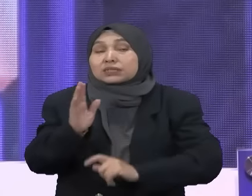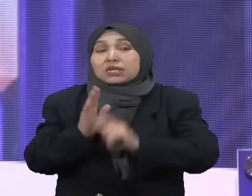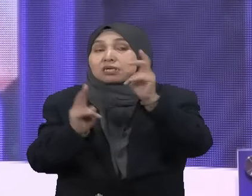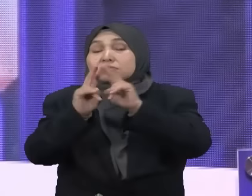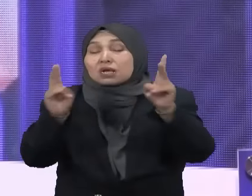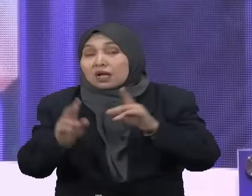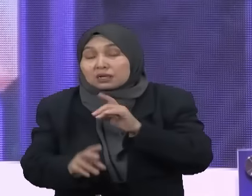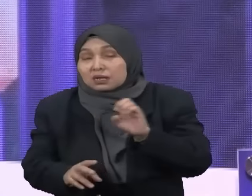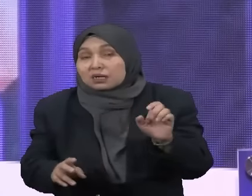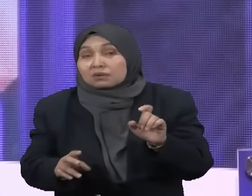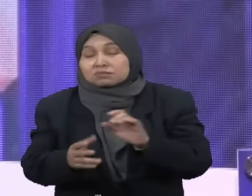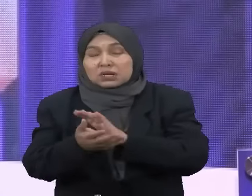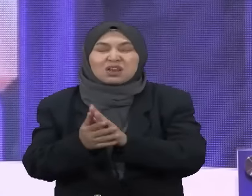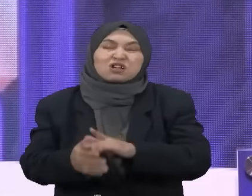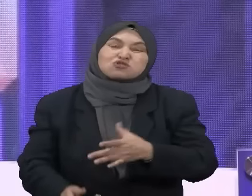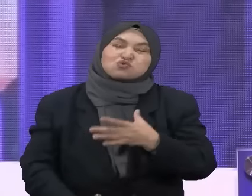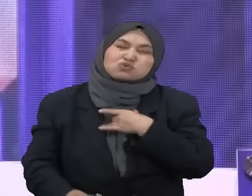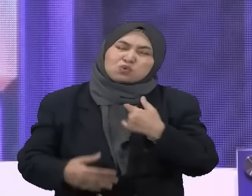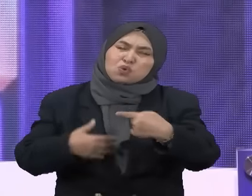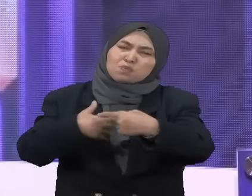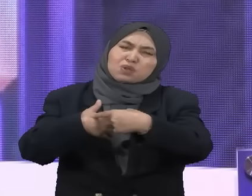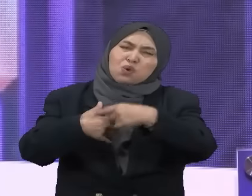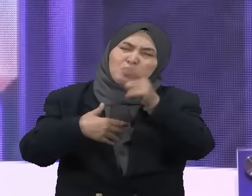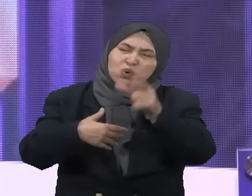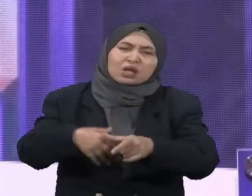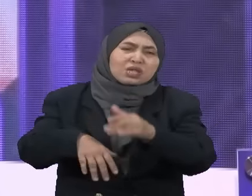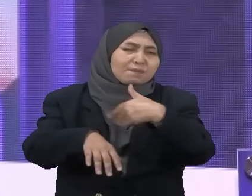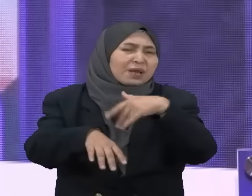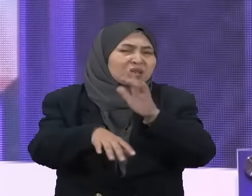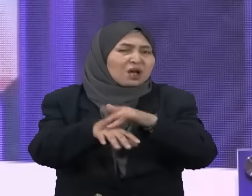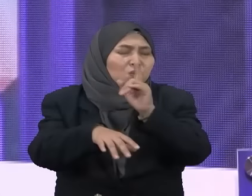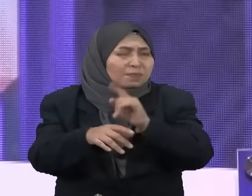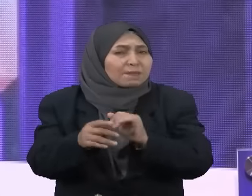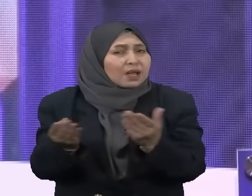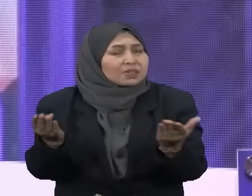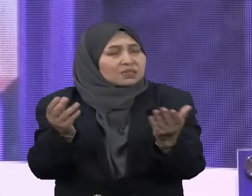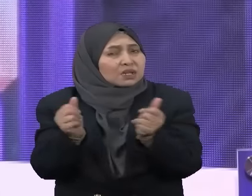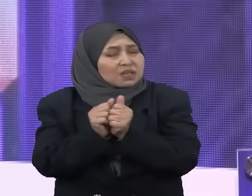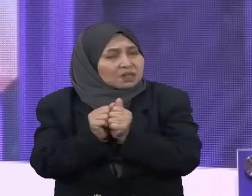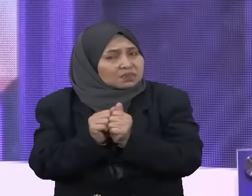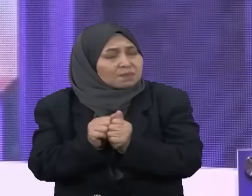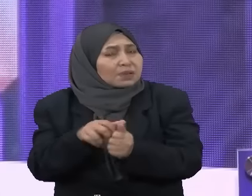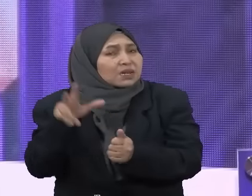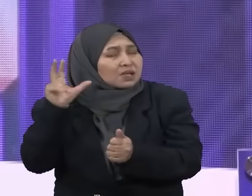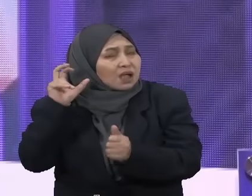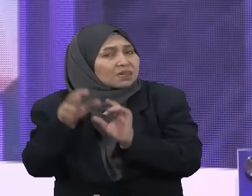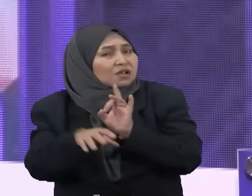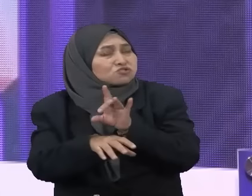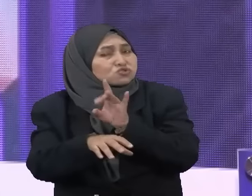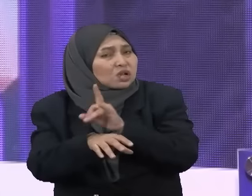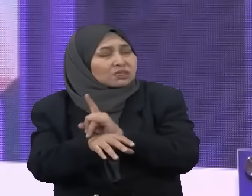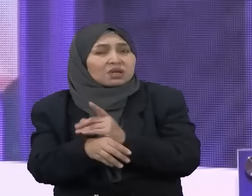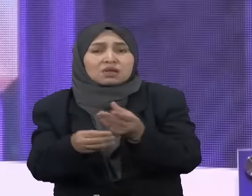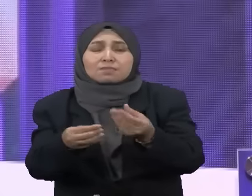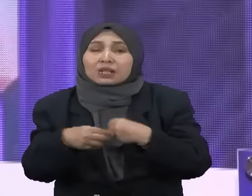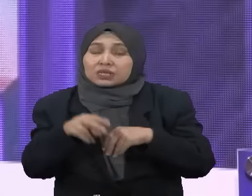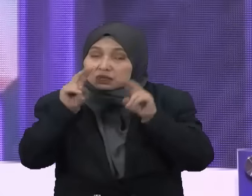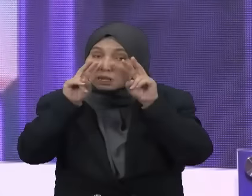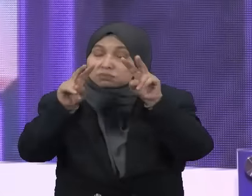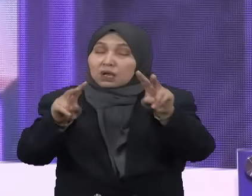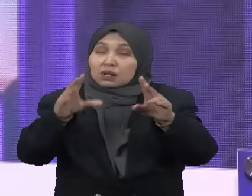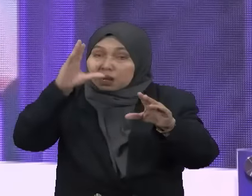Kan? Mereka lebih suka untuk menuduh orang yang menegur berbanding untuk mendengar nasihat yang diberi. Melihat kepada lelaki yang